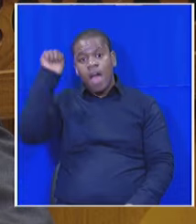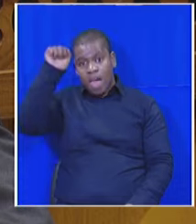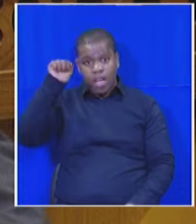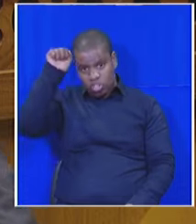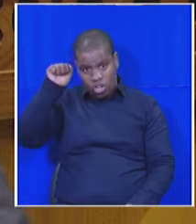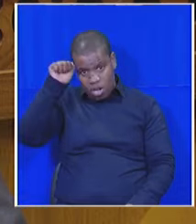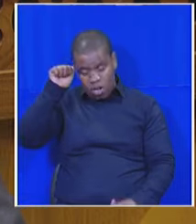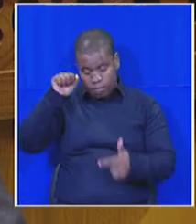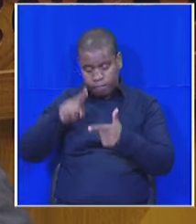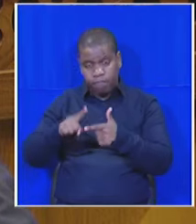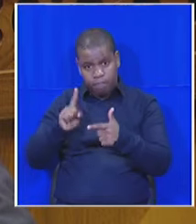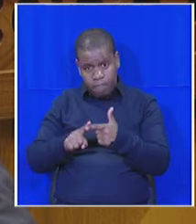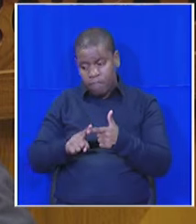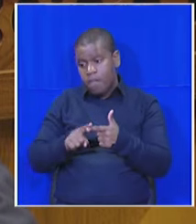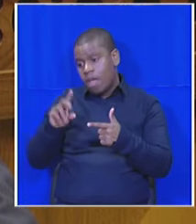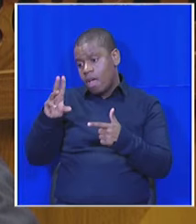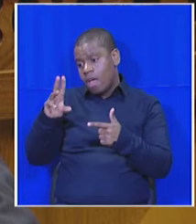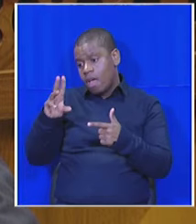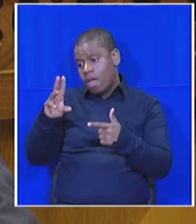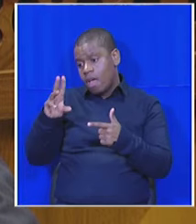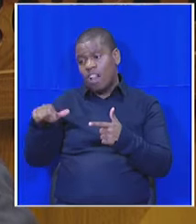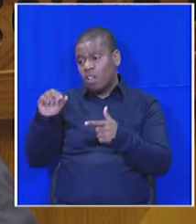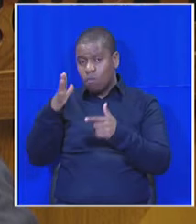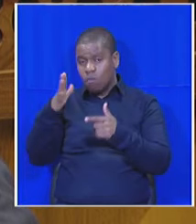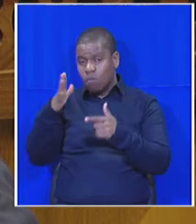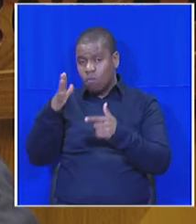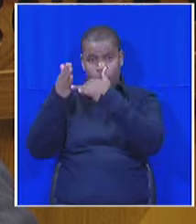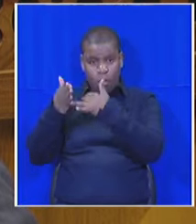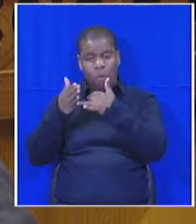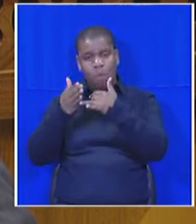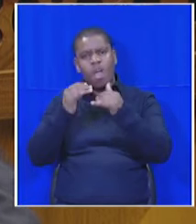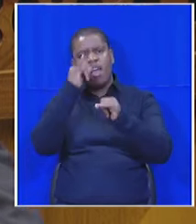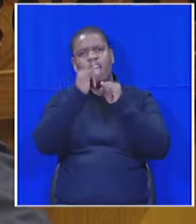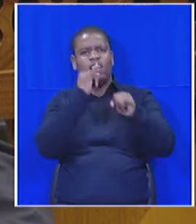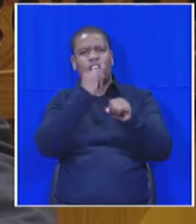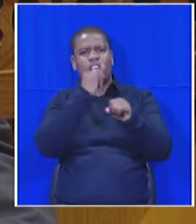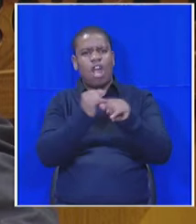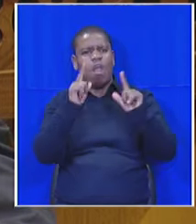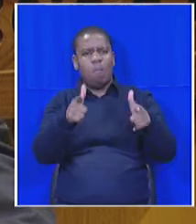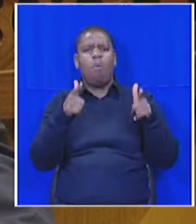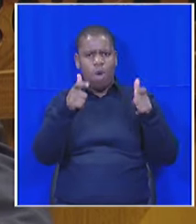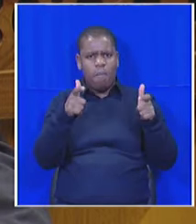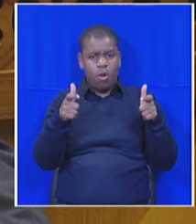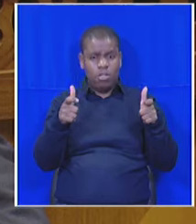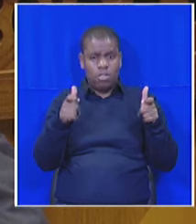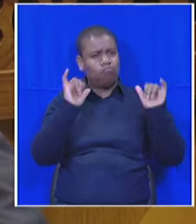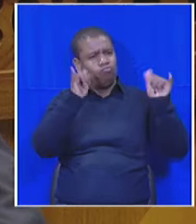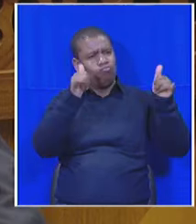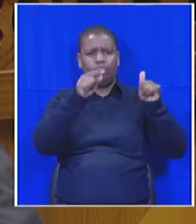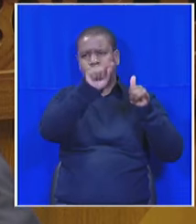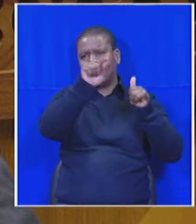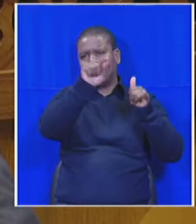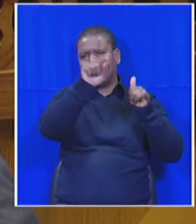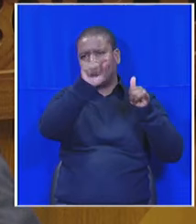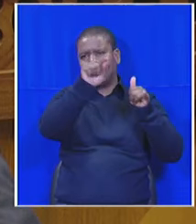deelneem en mense eintlik bedrieg. U het my nie geantwoord nie. Al wat u vir my kon gesê het, is ek is